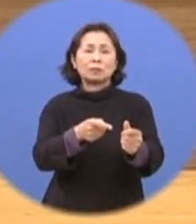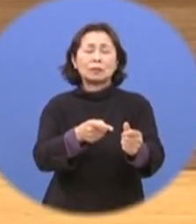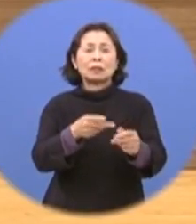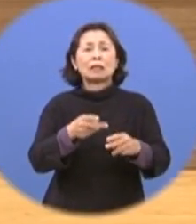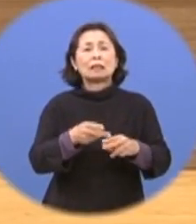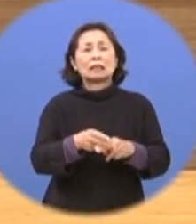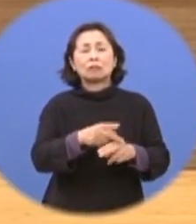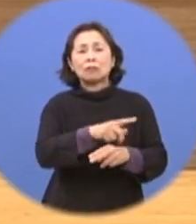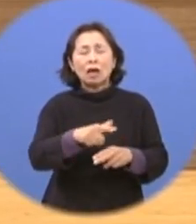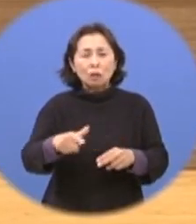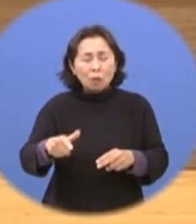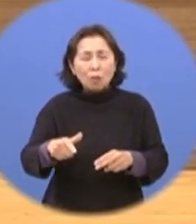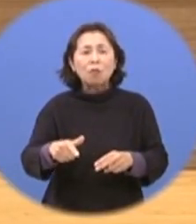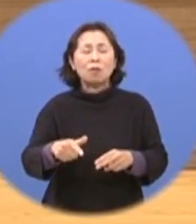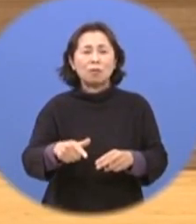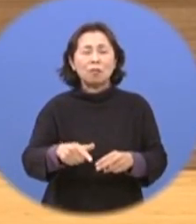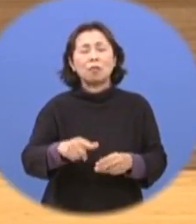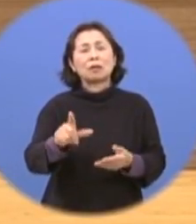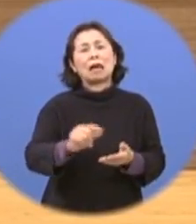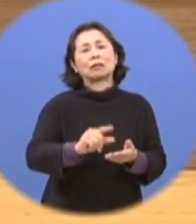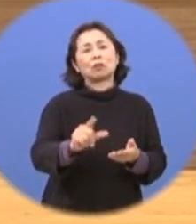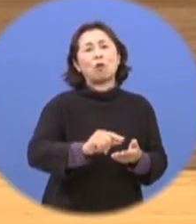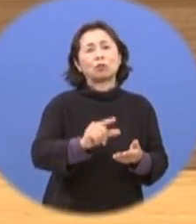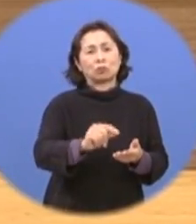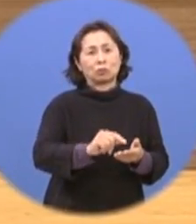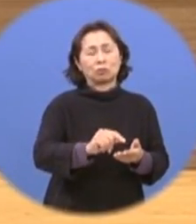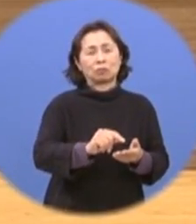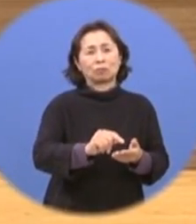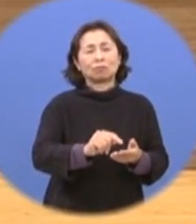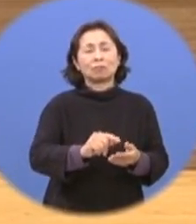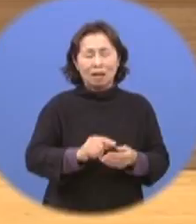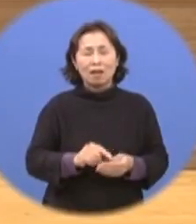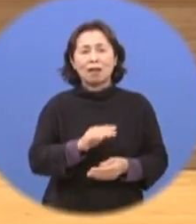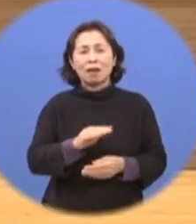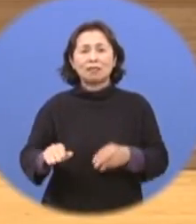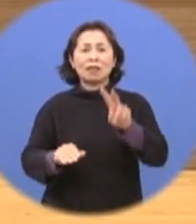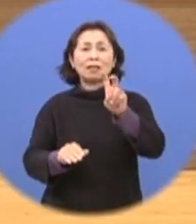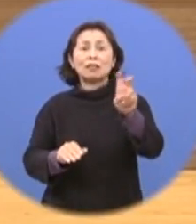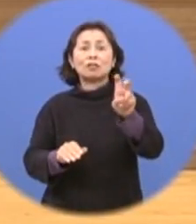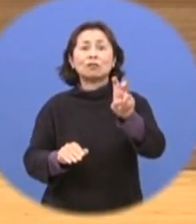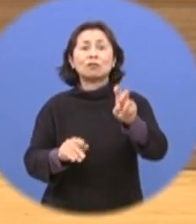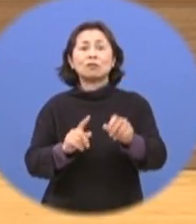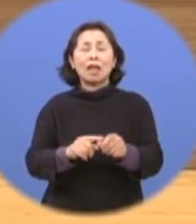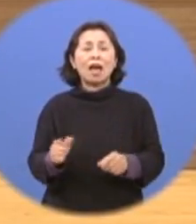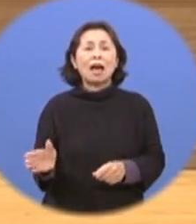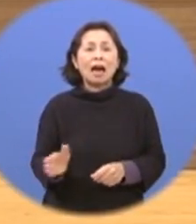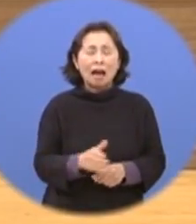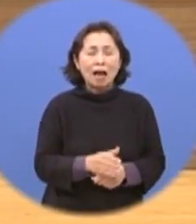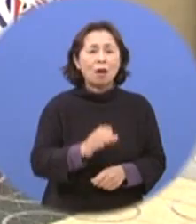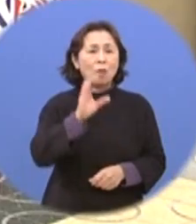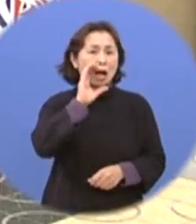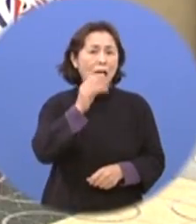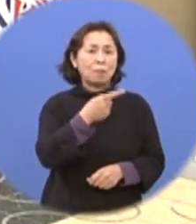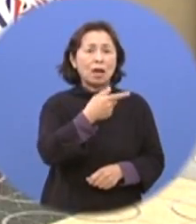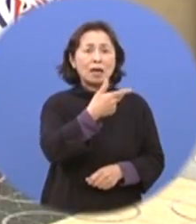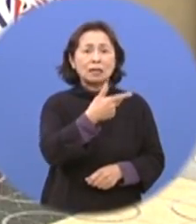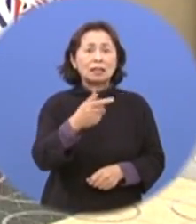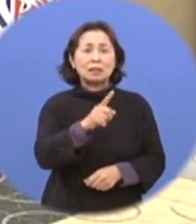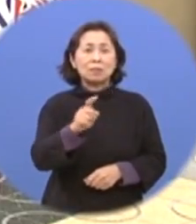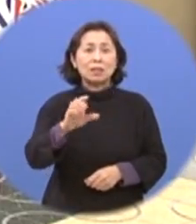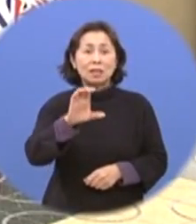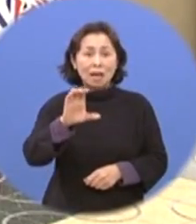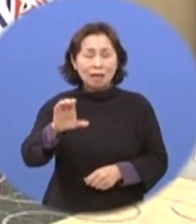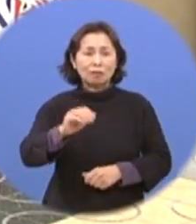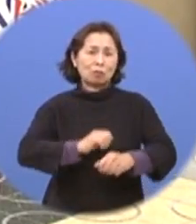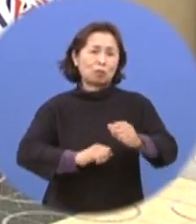活用していきましょうとということで平成20年から和歌山ジビエ事業ということで取り組みを進めております